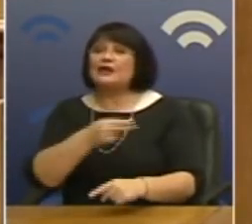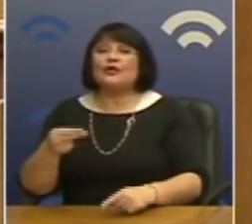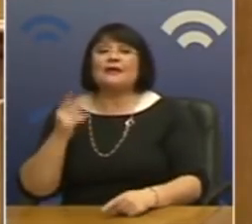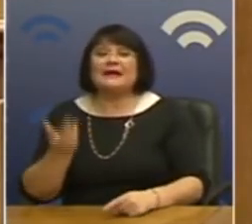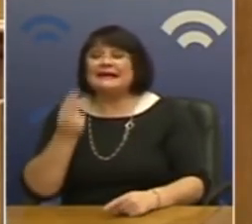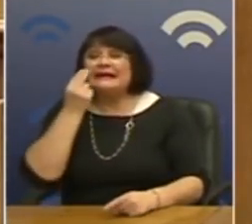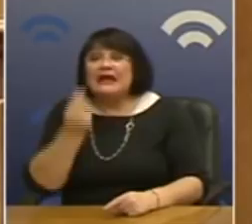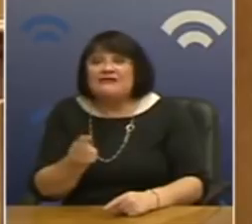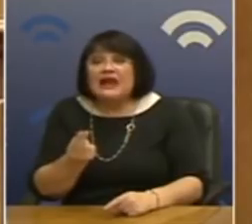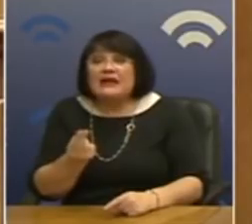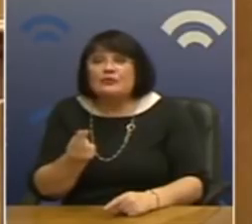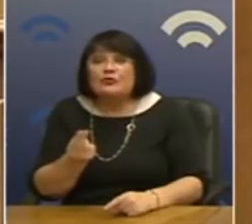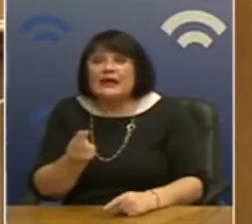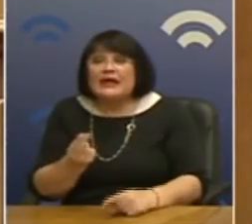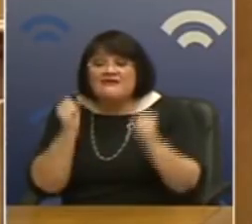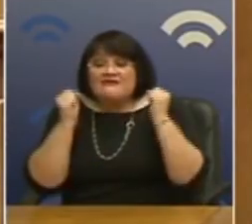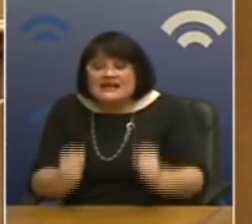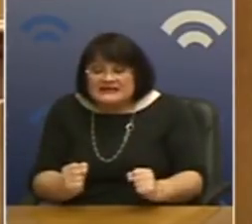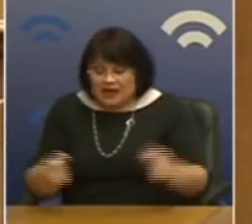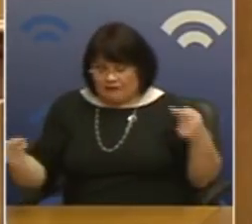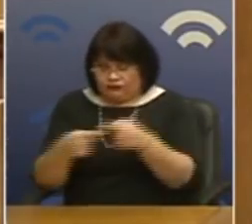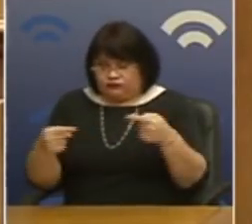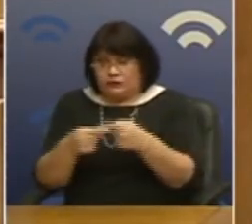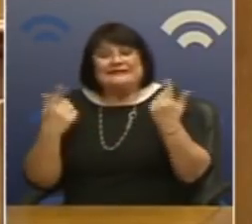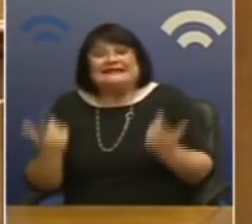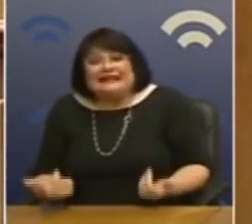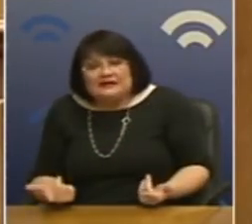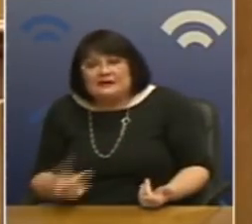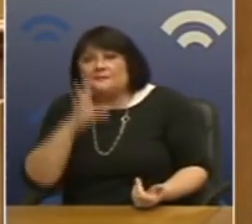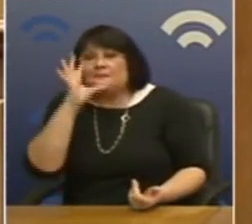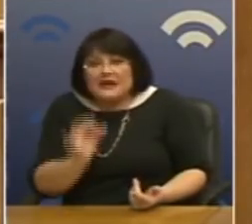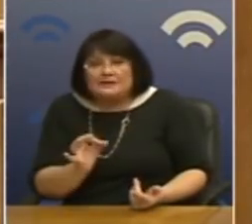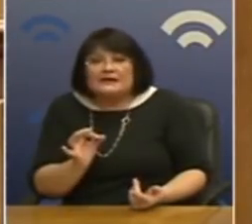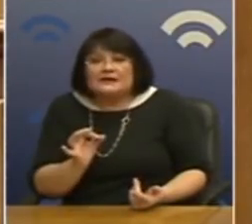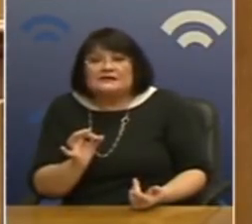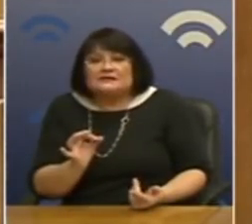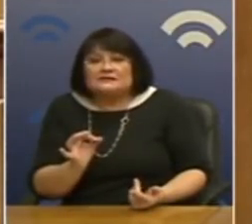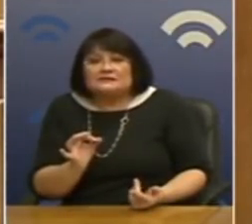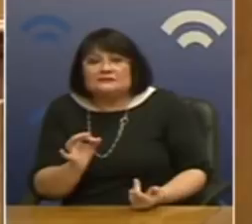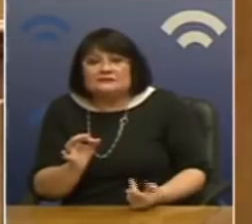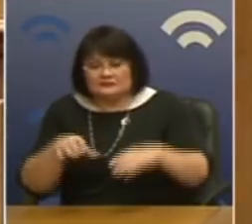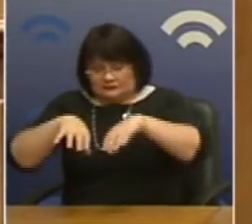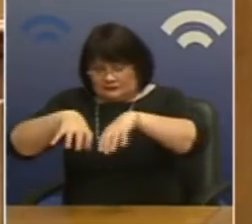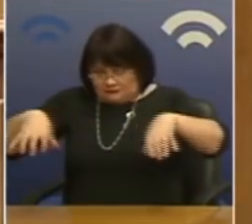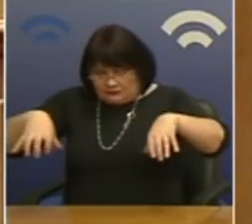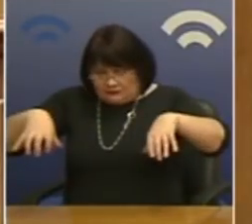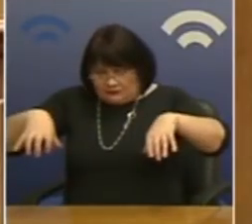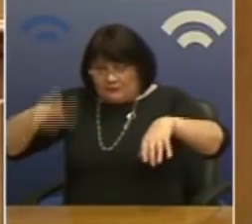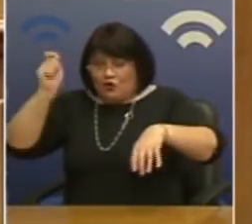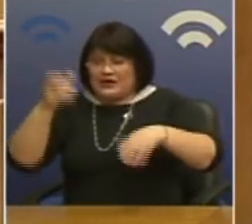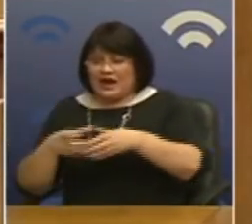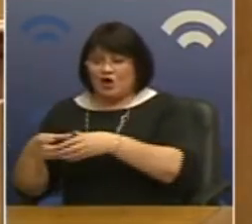βλέπουμε ποια είναι η κύρια αντιπαράθεση, ποιες είναι οι πραγματικές διαχωριστικές γραμμές μεταξύ των